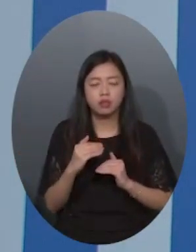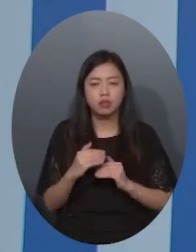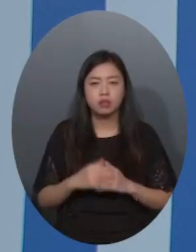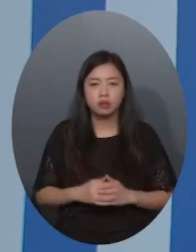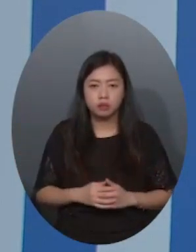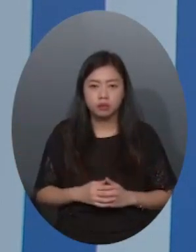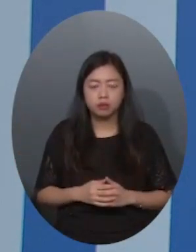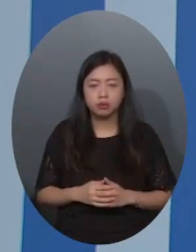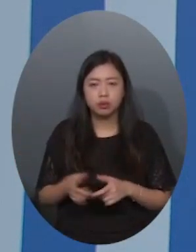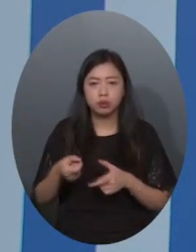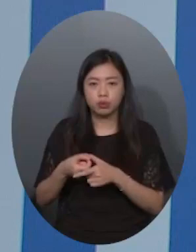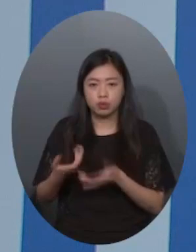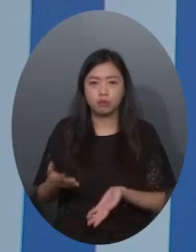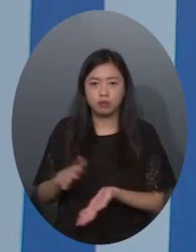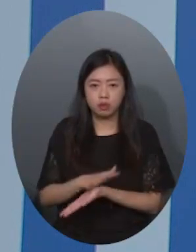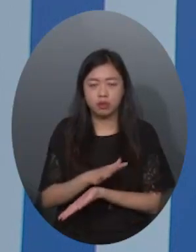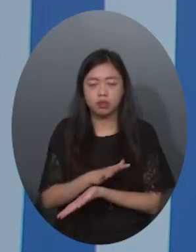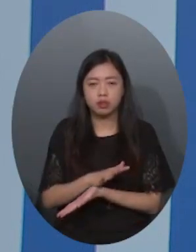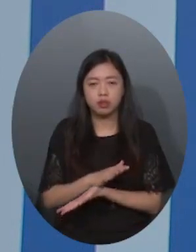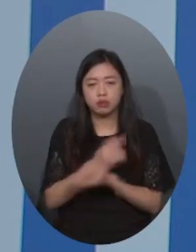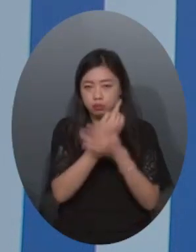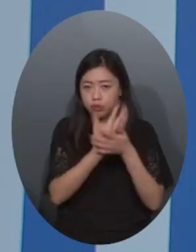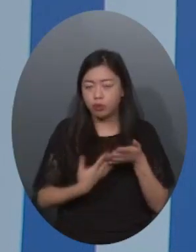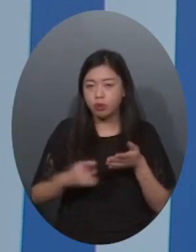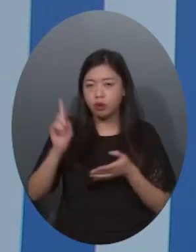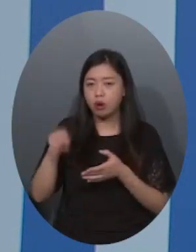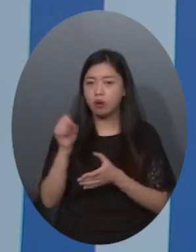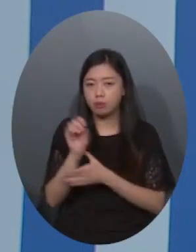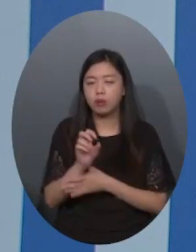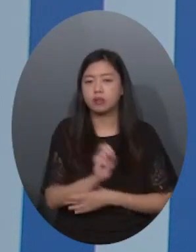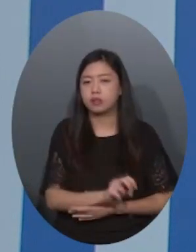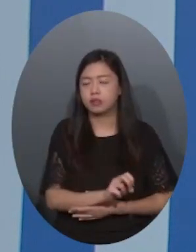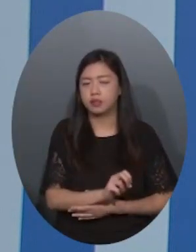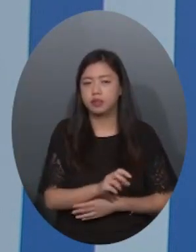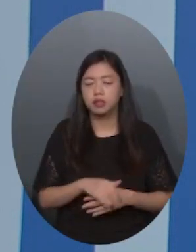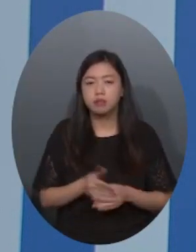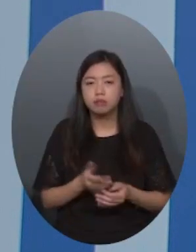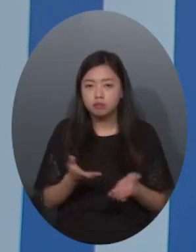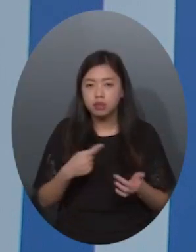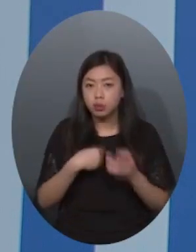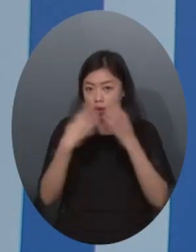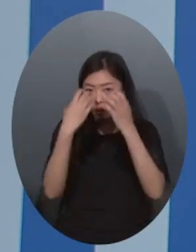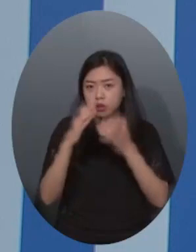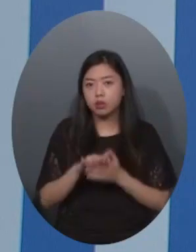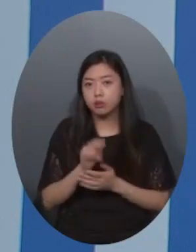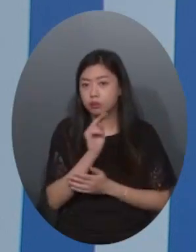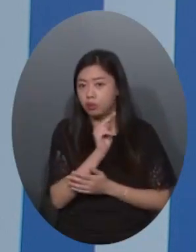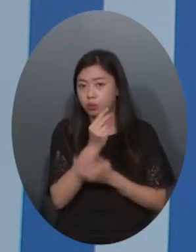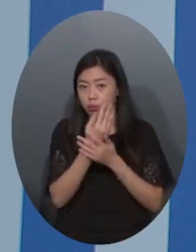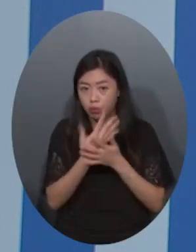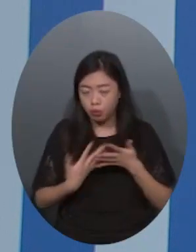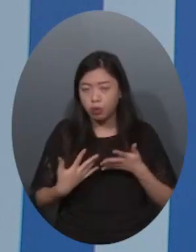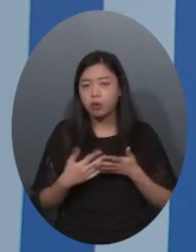以公司今年继续提供了网上直播。但請大家留意，收看網上直播的股